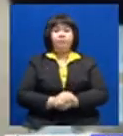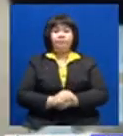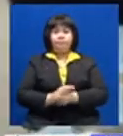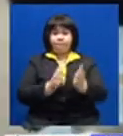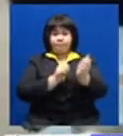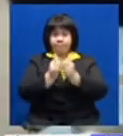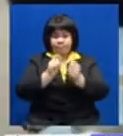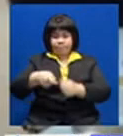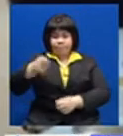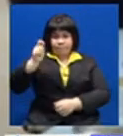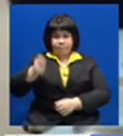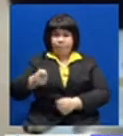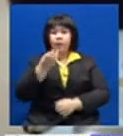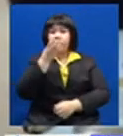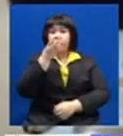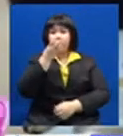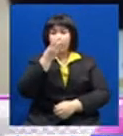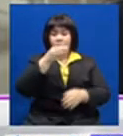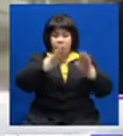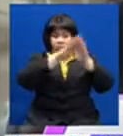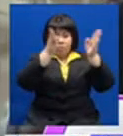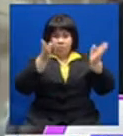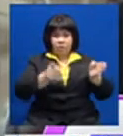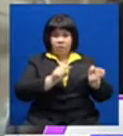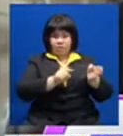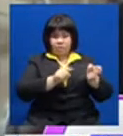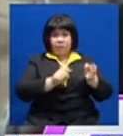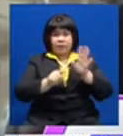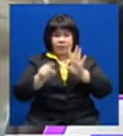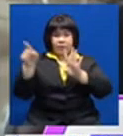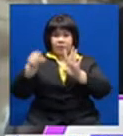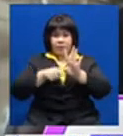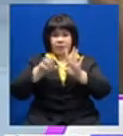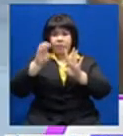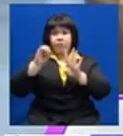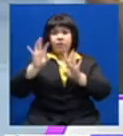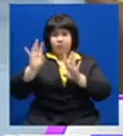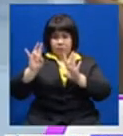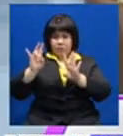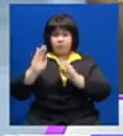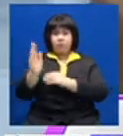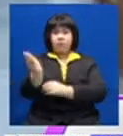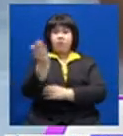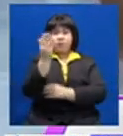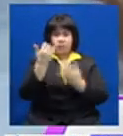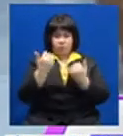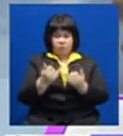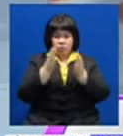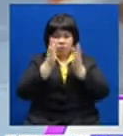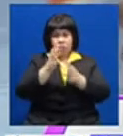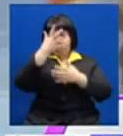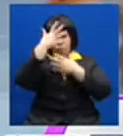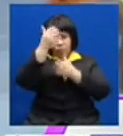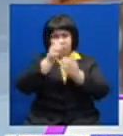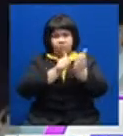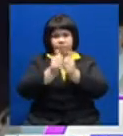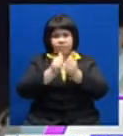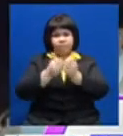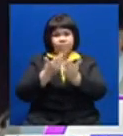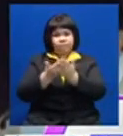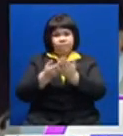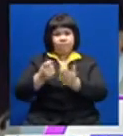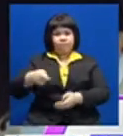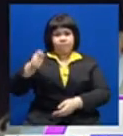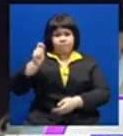ข้าวสารในสต๊อกรัฐบาลครั้งที่4/2557ช่วงเช้าวันนี้มีผู้สนใจเข้าร่วมประมูลอย่างต่อเนื่อง